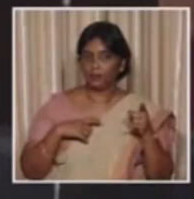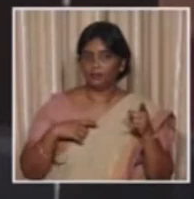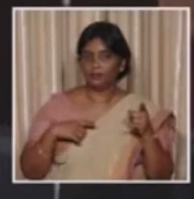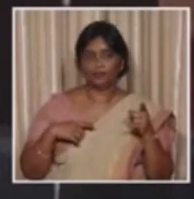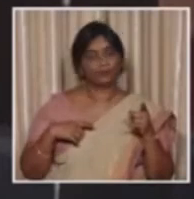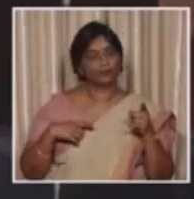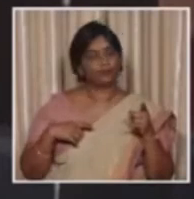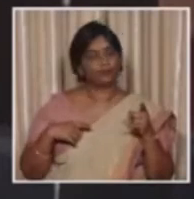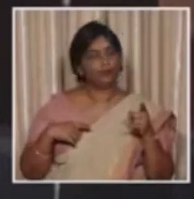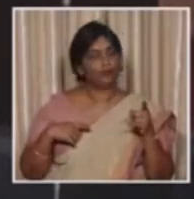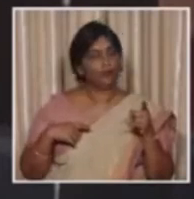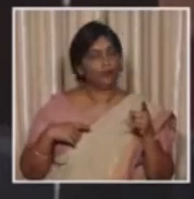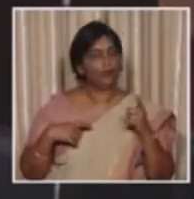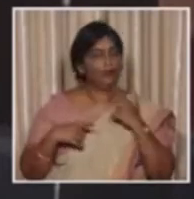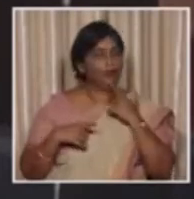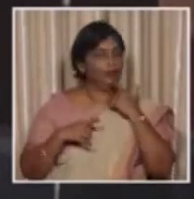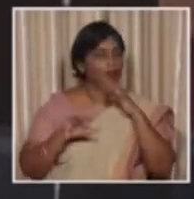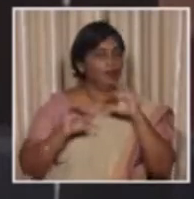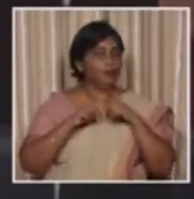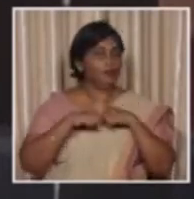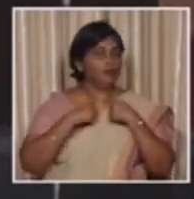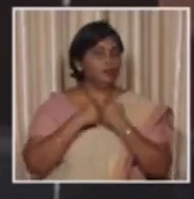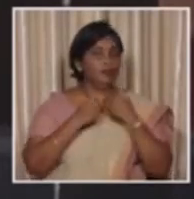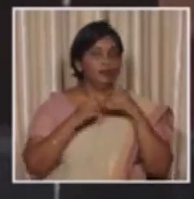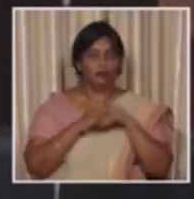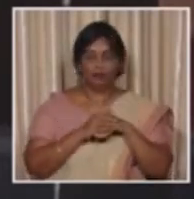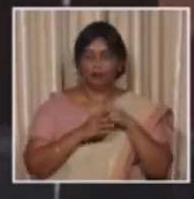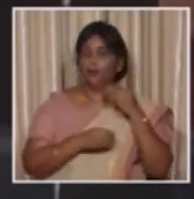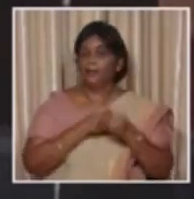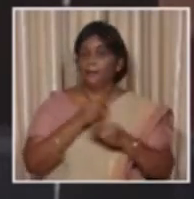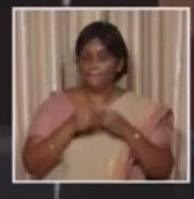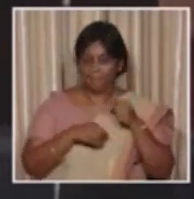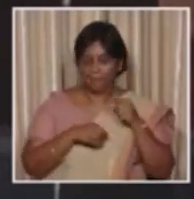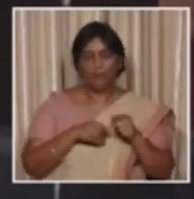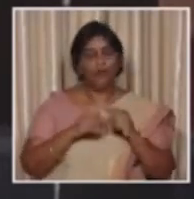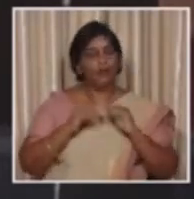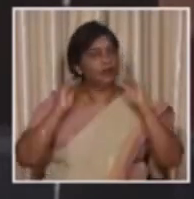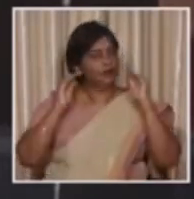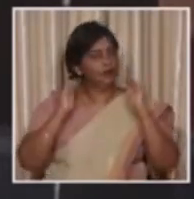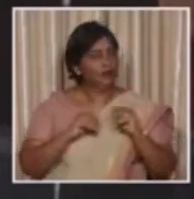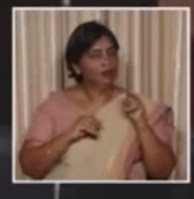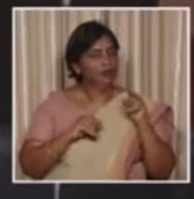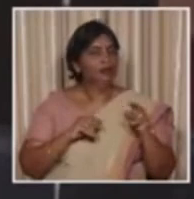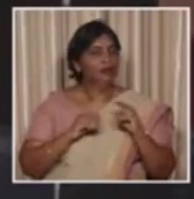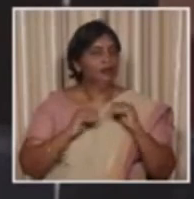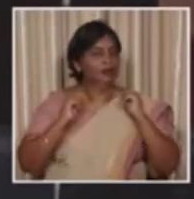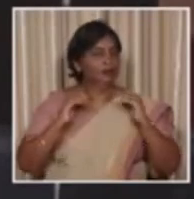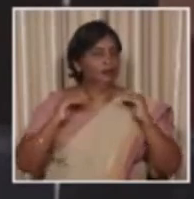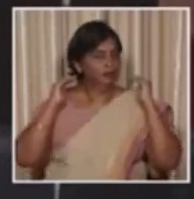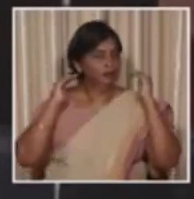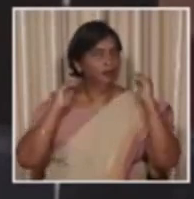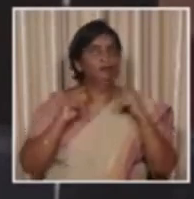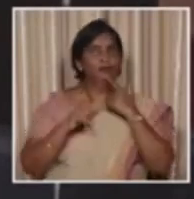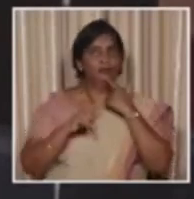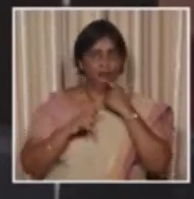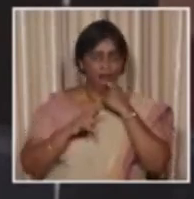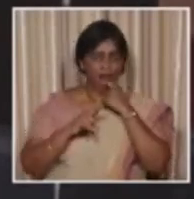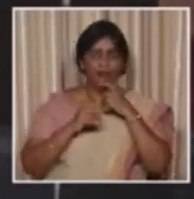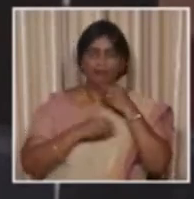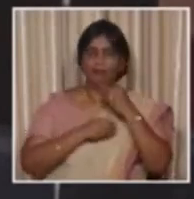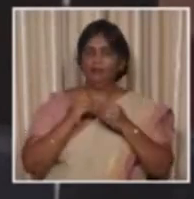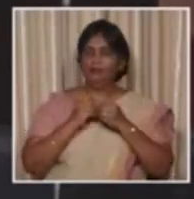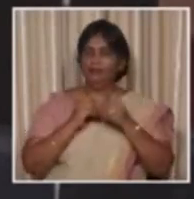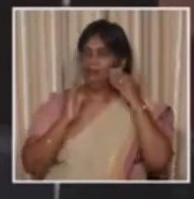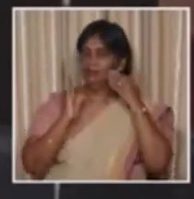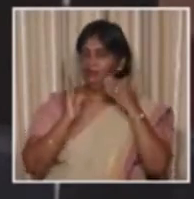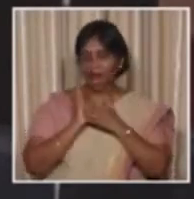உற்பத்தியை குறைத்து நல்ல குவாலிட்டி டீயை எடுத்து வருமானத்தை அதிகரிக்கின்ற, விலையை அதிகமாக கொடுப்பதற்கான நடவடிக்கைகள்